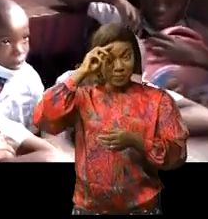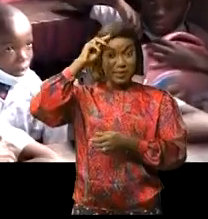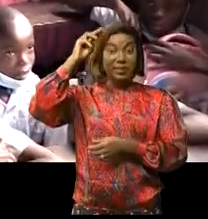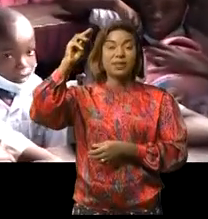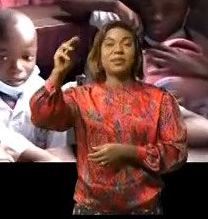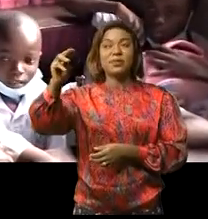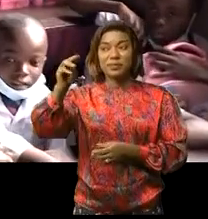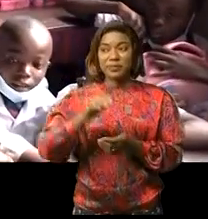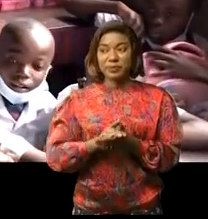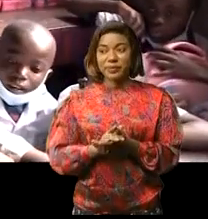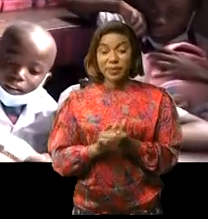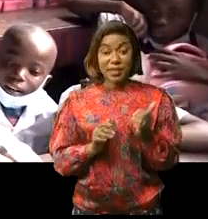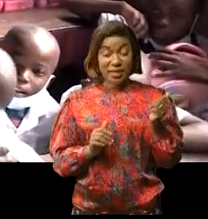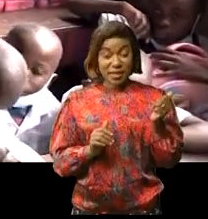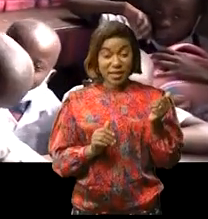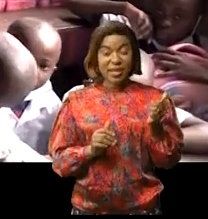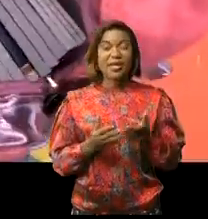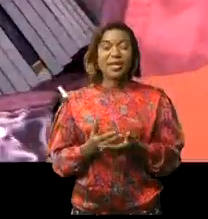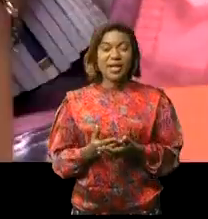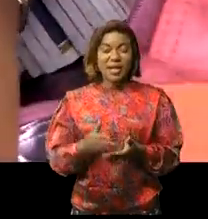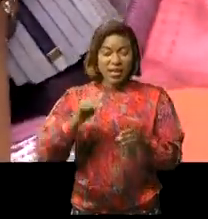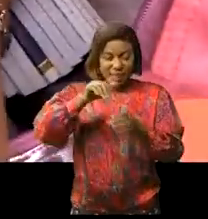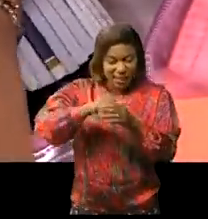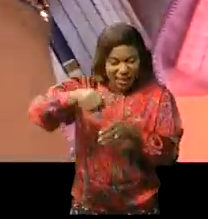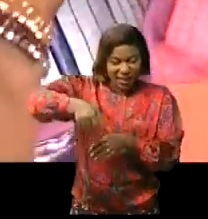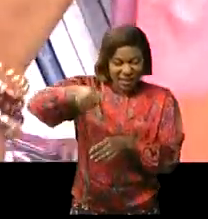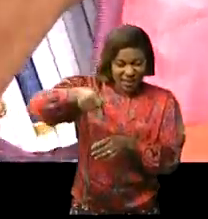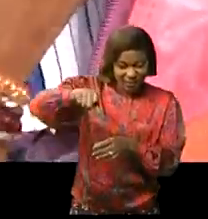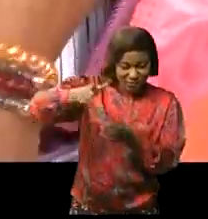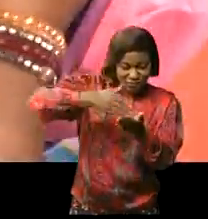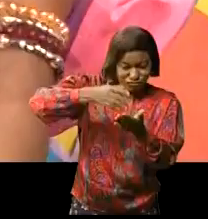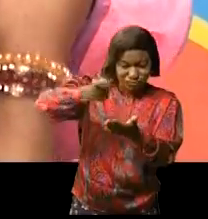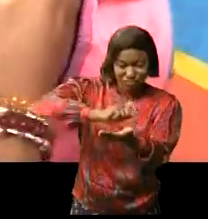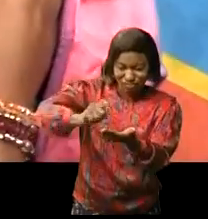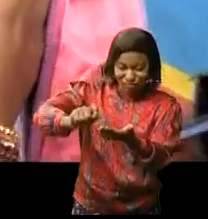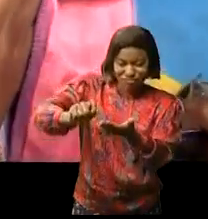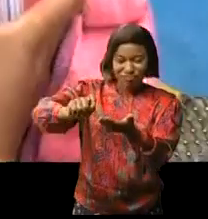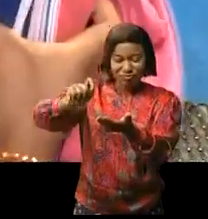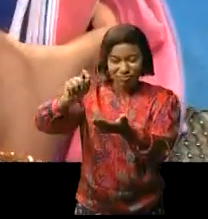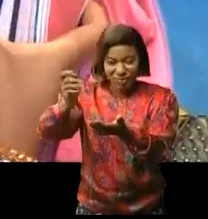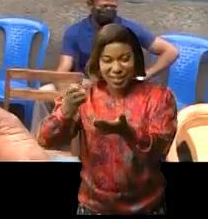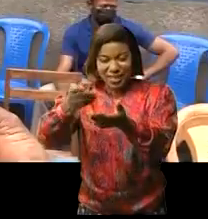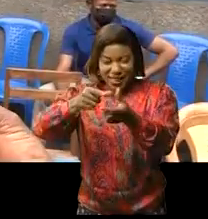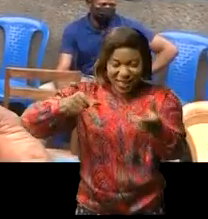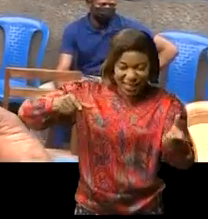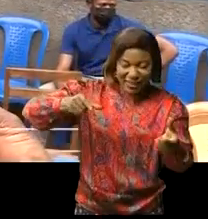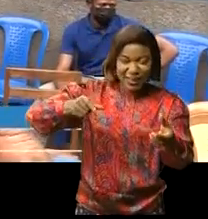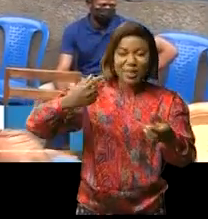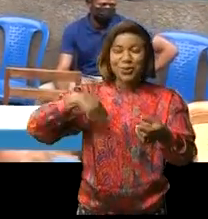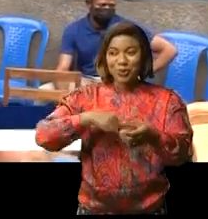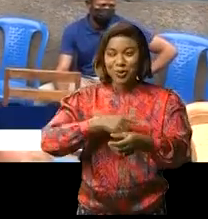de Massina. Dans les kits scolaires, nous avons mis des cahiers, des stylos, des crayons, des lattes. Nous